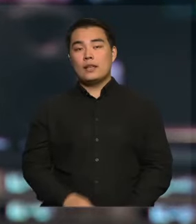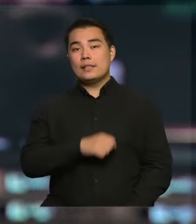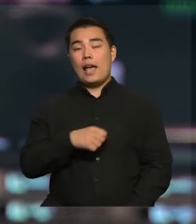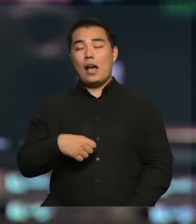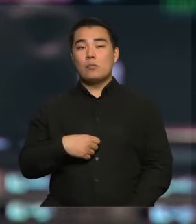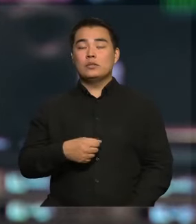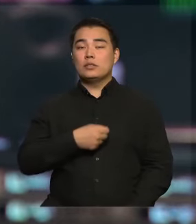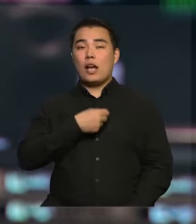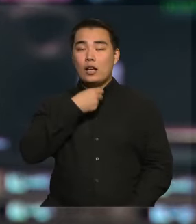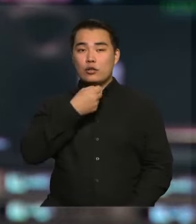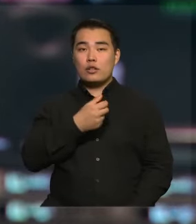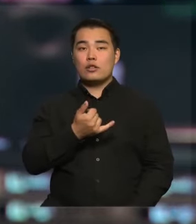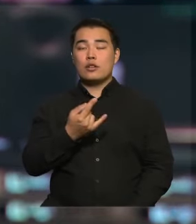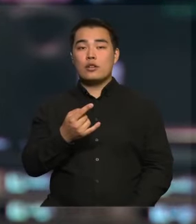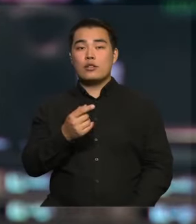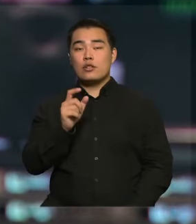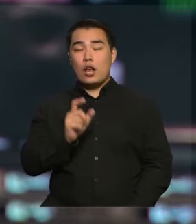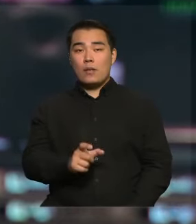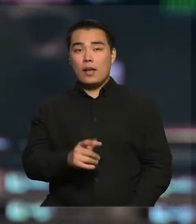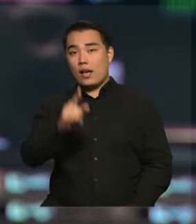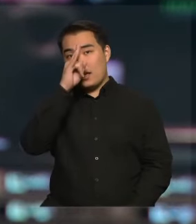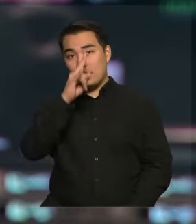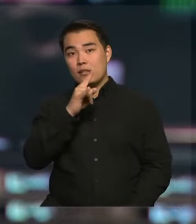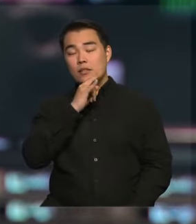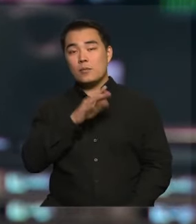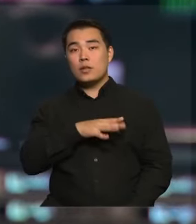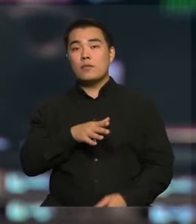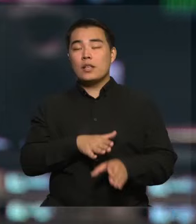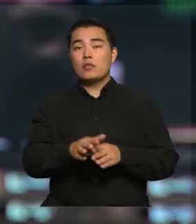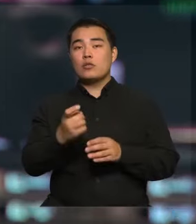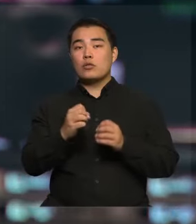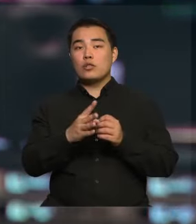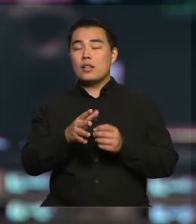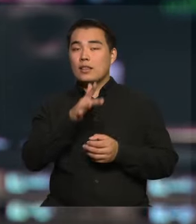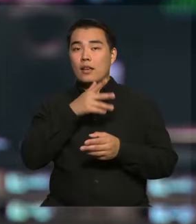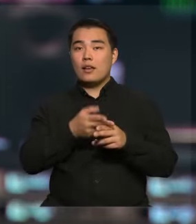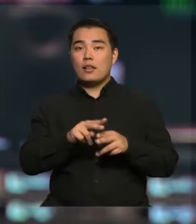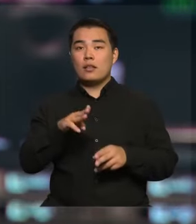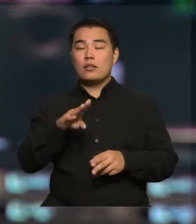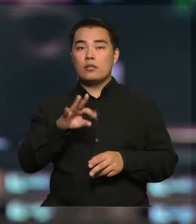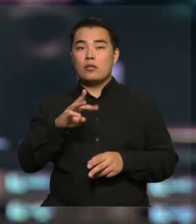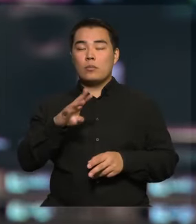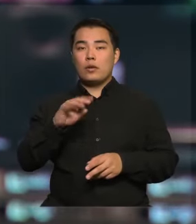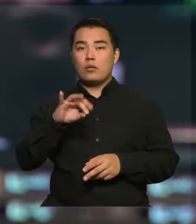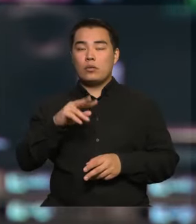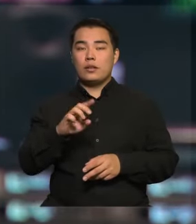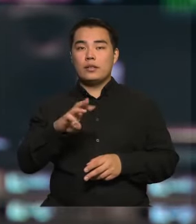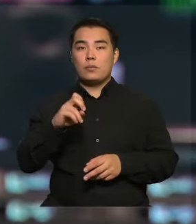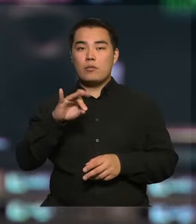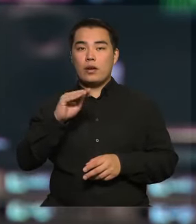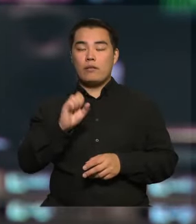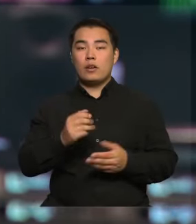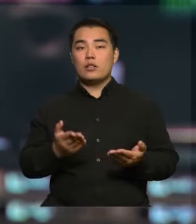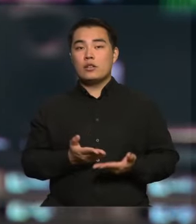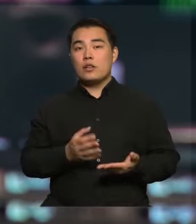самому старейшему жителю Казахстана в этом году исполнилось 114 лет это мигуль темирбаева она живёт в посёлке